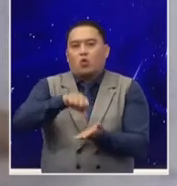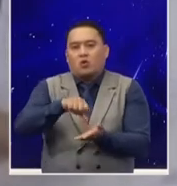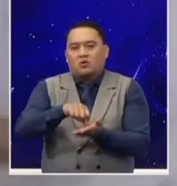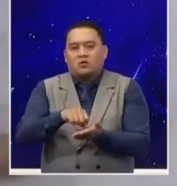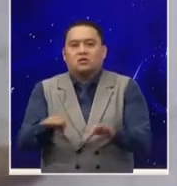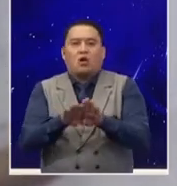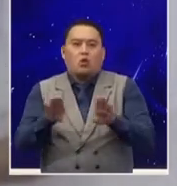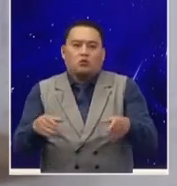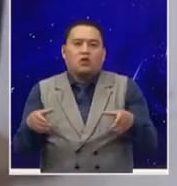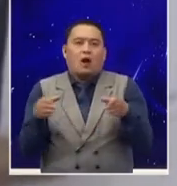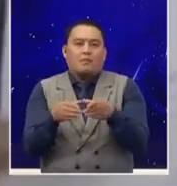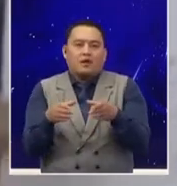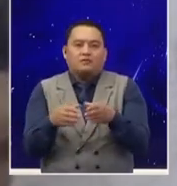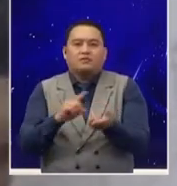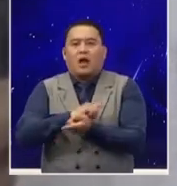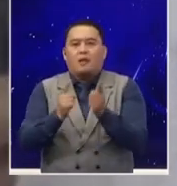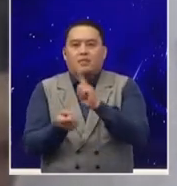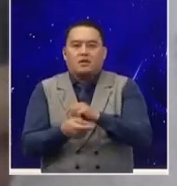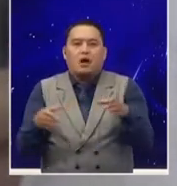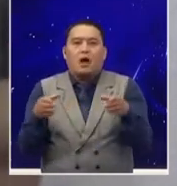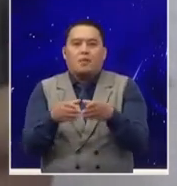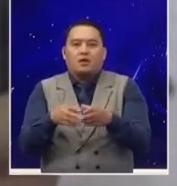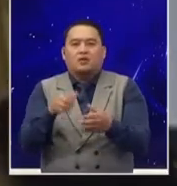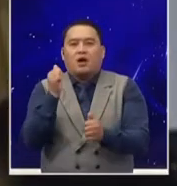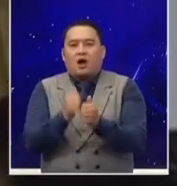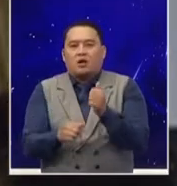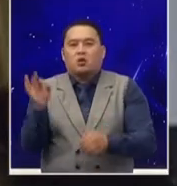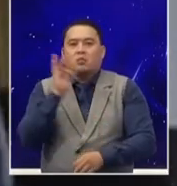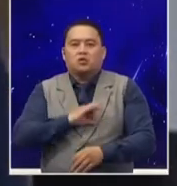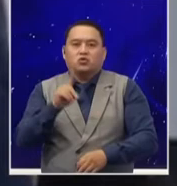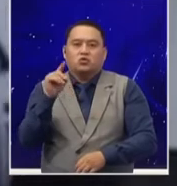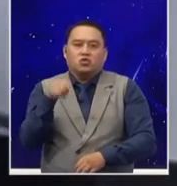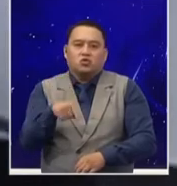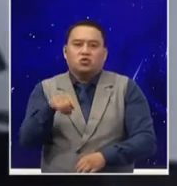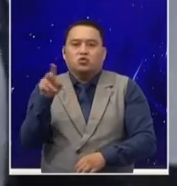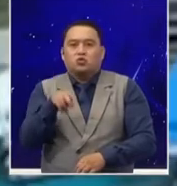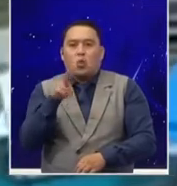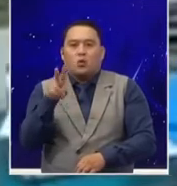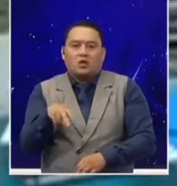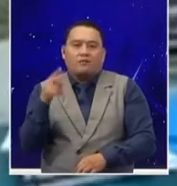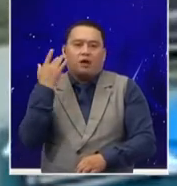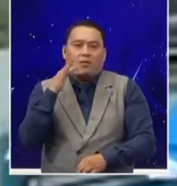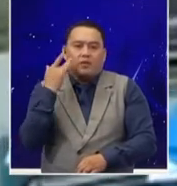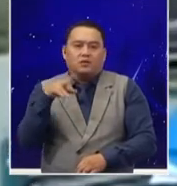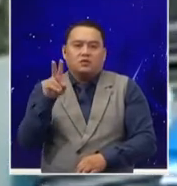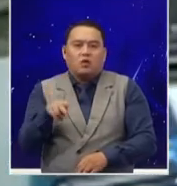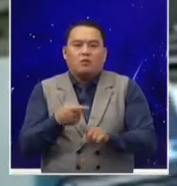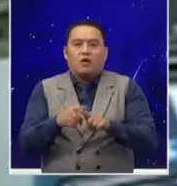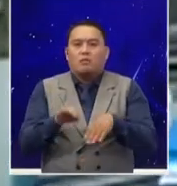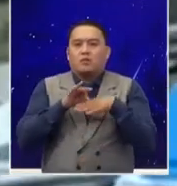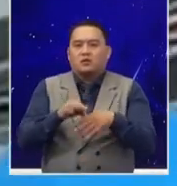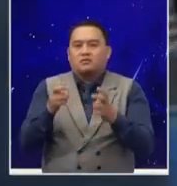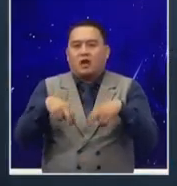на аналогичных условиях. Взамен компания обещает еженедельную прибыль в размере 1000 долларов США. В настоящее время